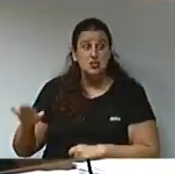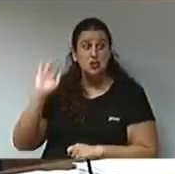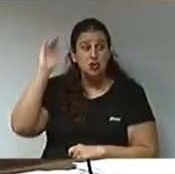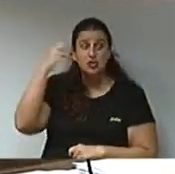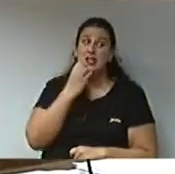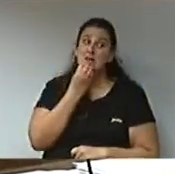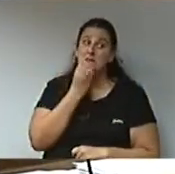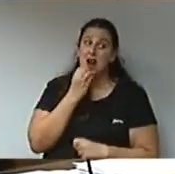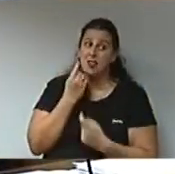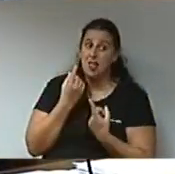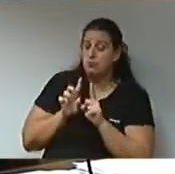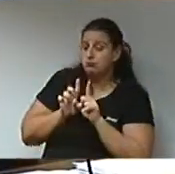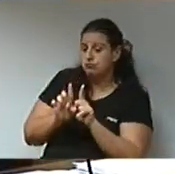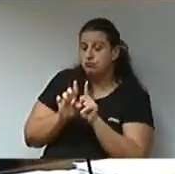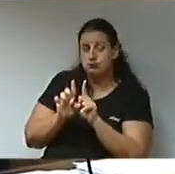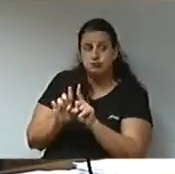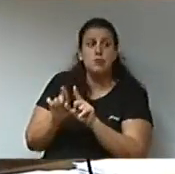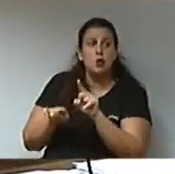algunes vegades en ells,